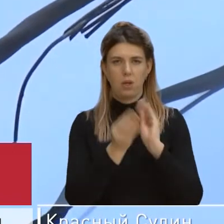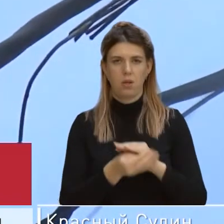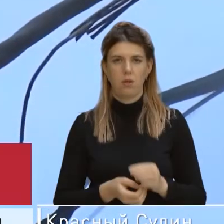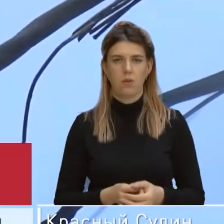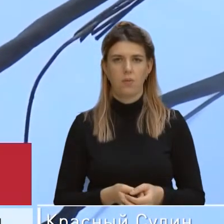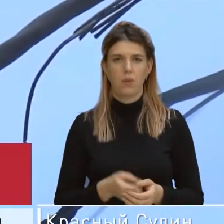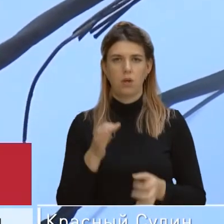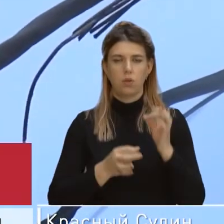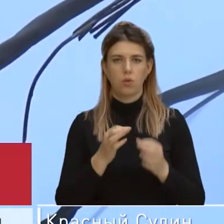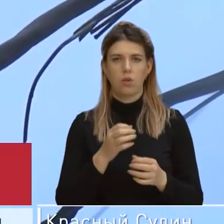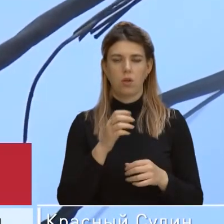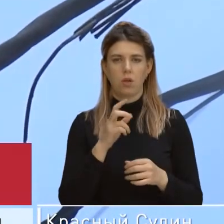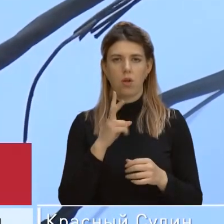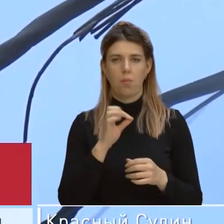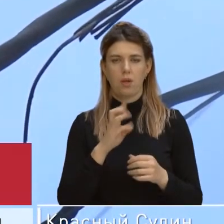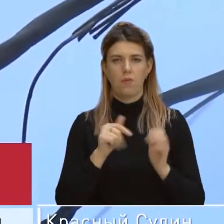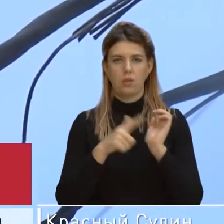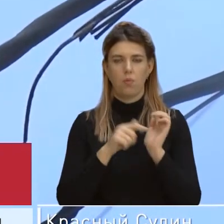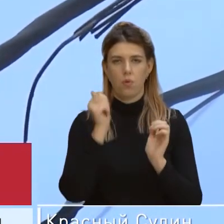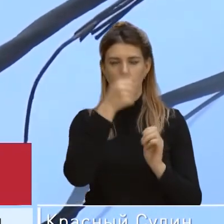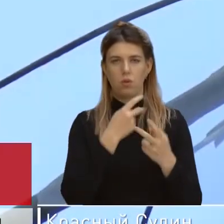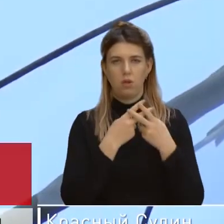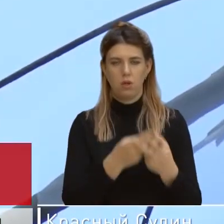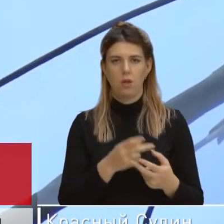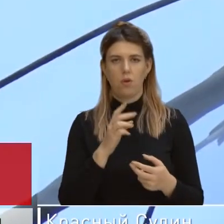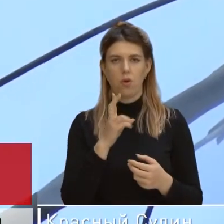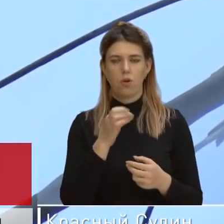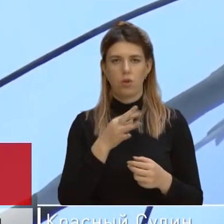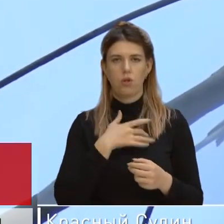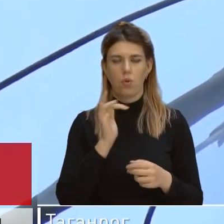суд приговорил лобаново к семи годам лишения свободы в колонии общего режима